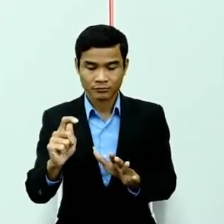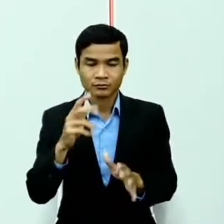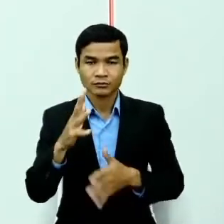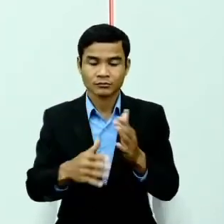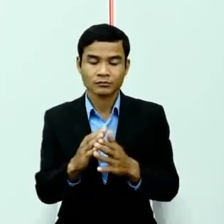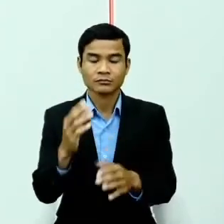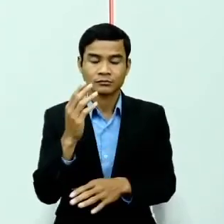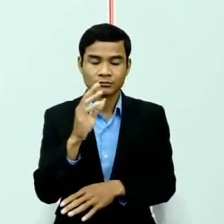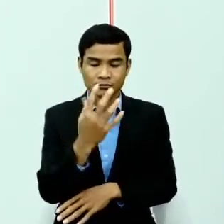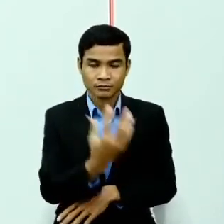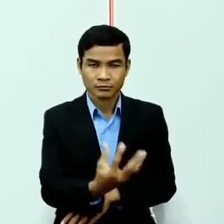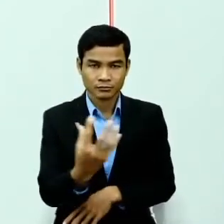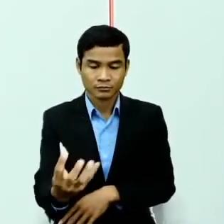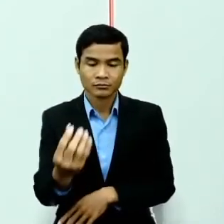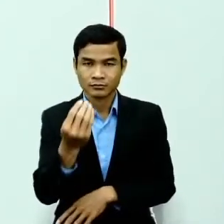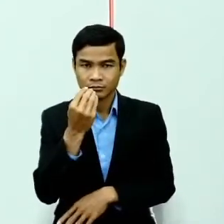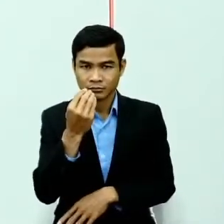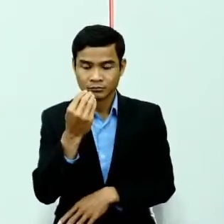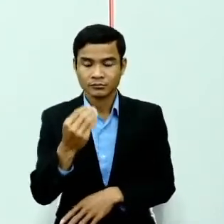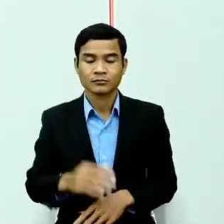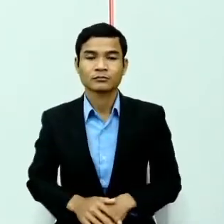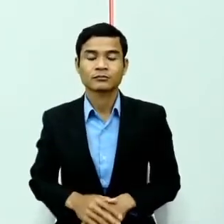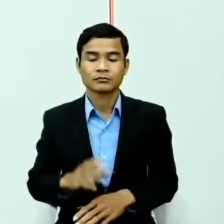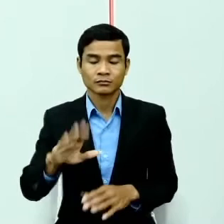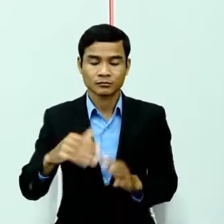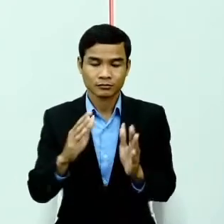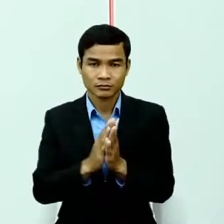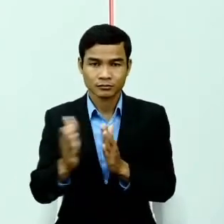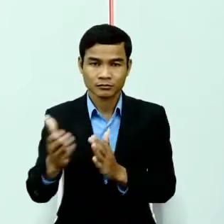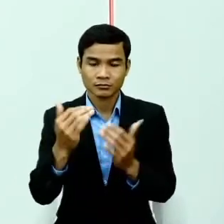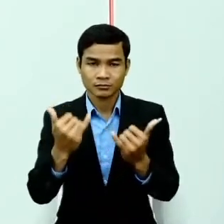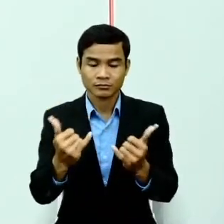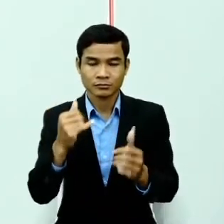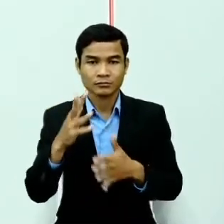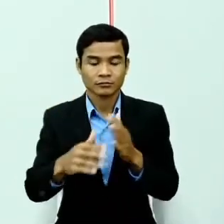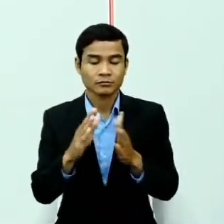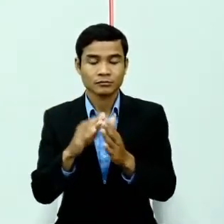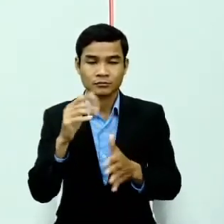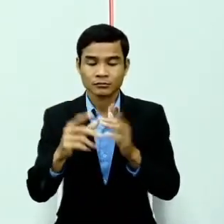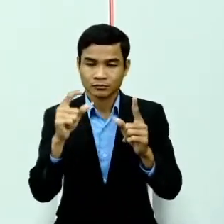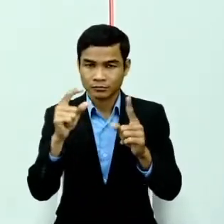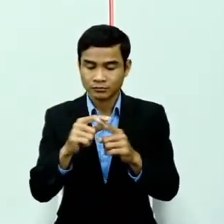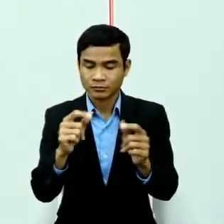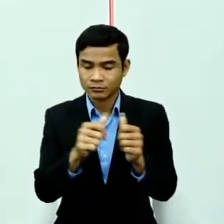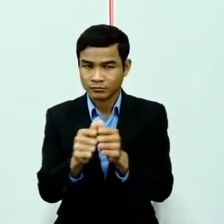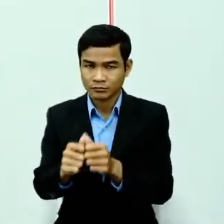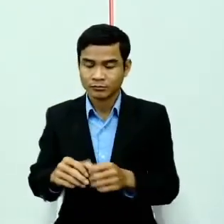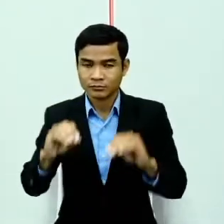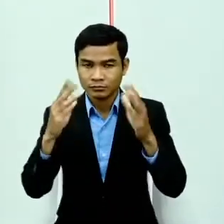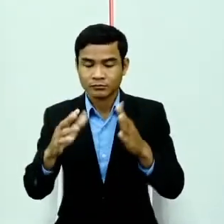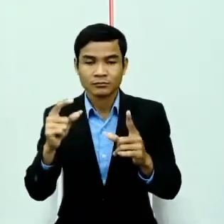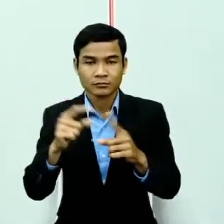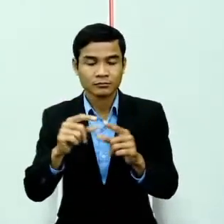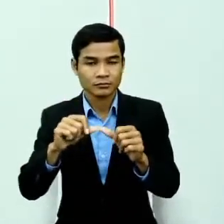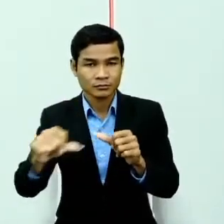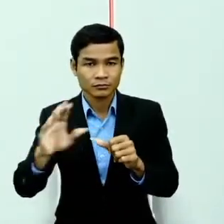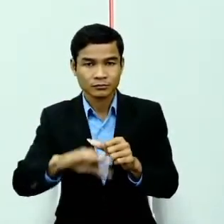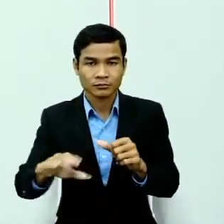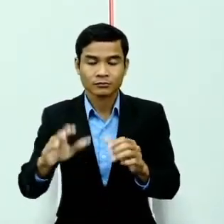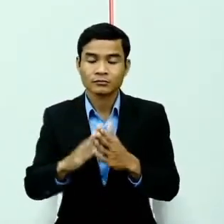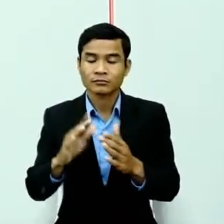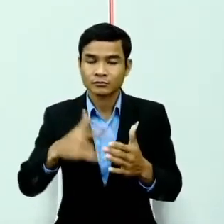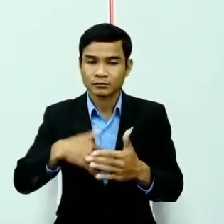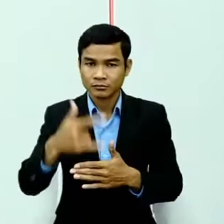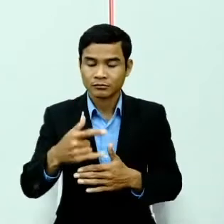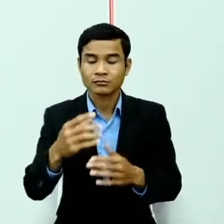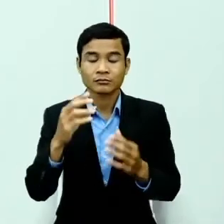ha a ha chà con này là con tiêm luôn ăn bẹ chim muỗi này grow là bẹ bẩn to táp bẩn to pì pì à